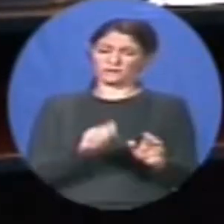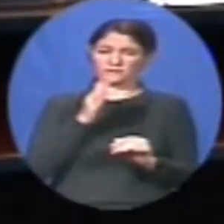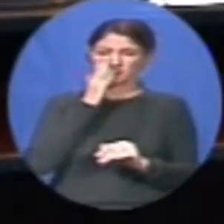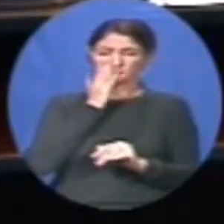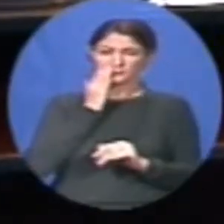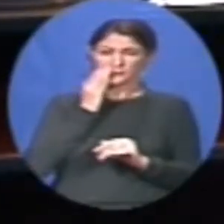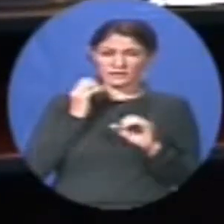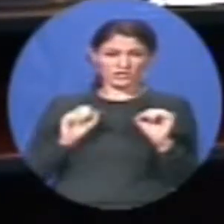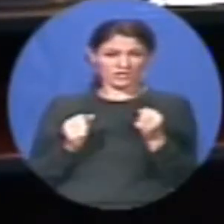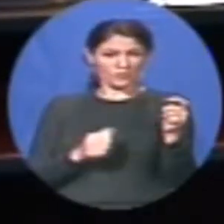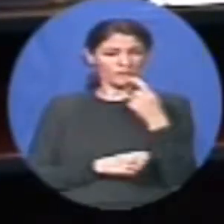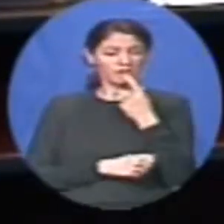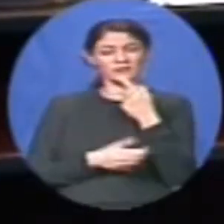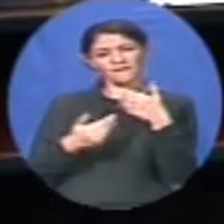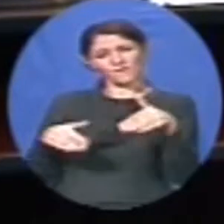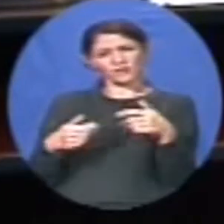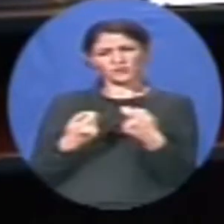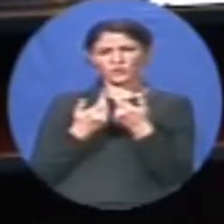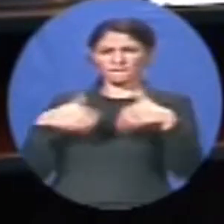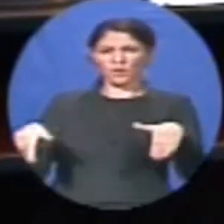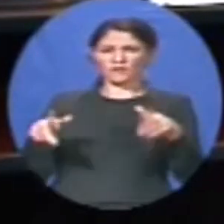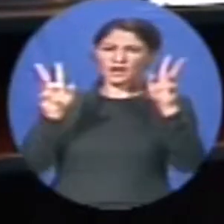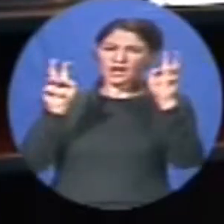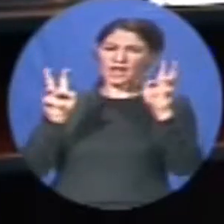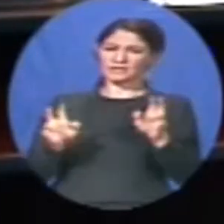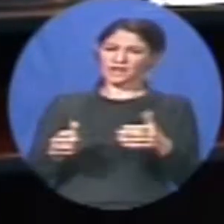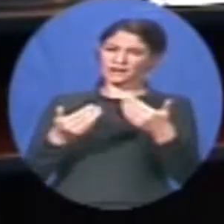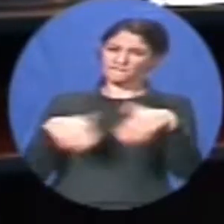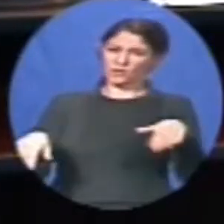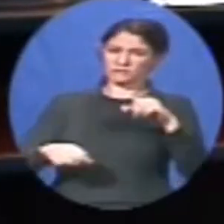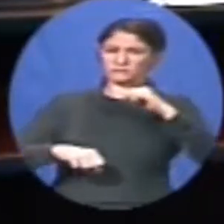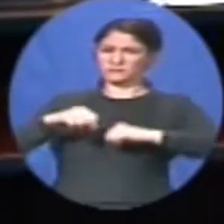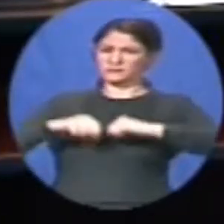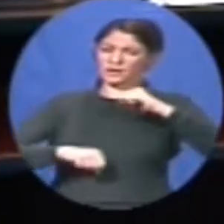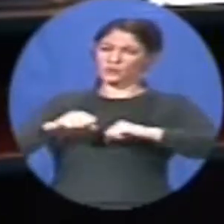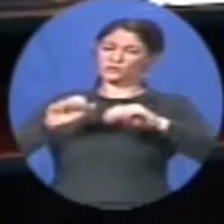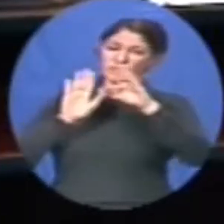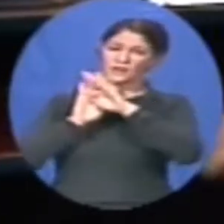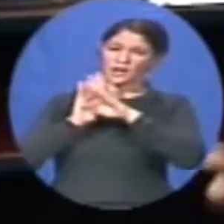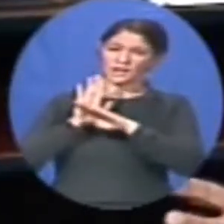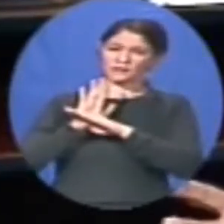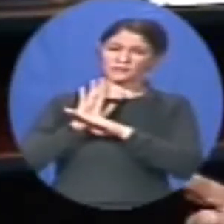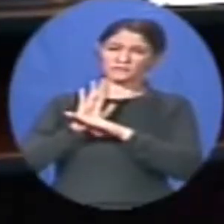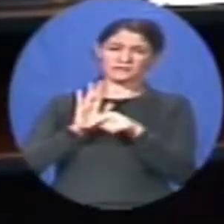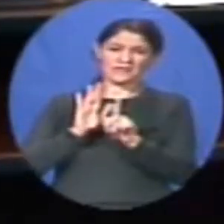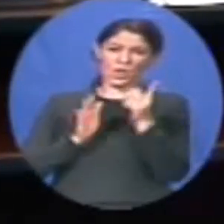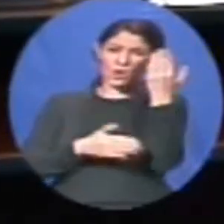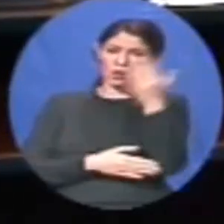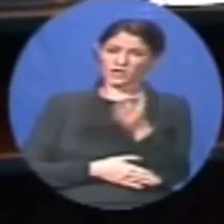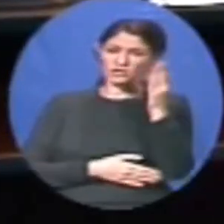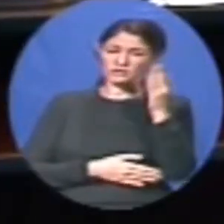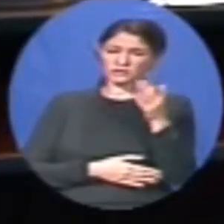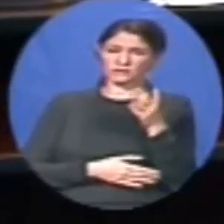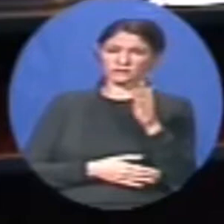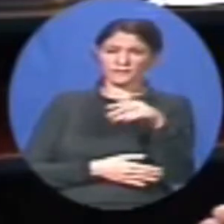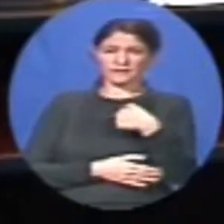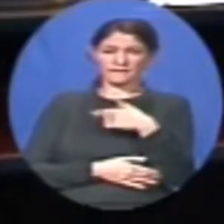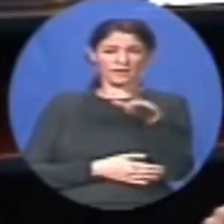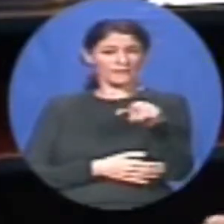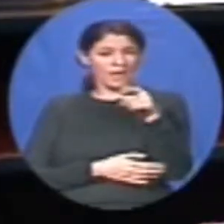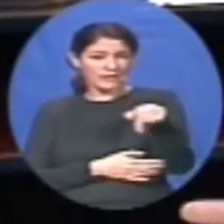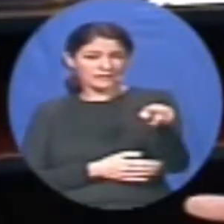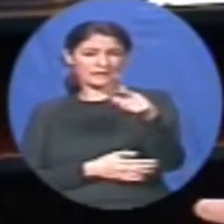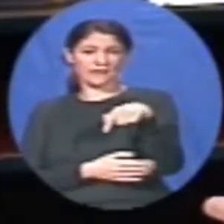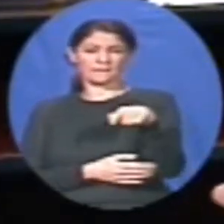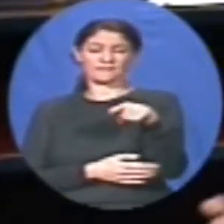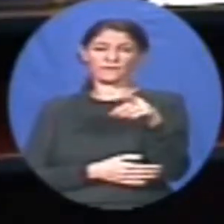השתדלות. זה גבולות הרבה פעמים, להגדיר כללי התנהגות, אבל הם לא כללי התנהגות של עונש, הם כללי התנהגות, גם אני וגם אתם, גם